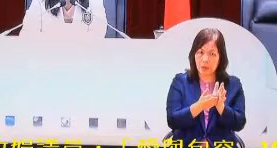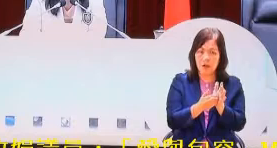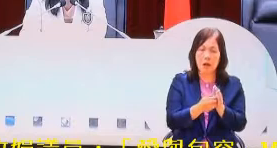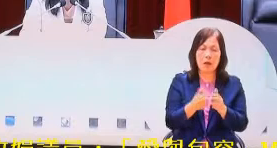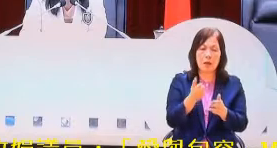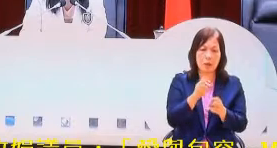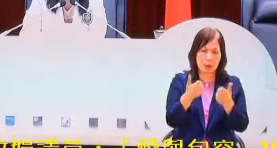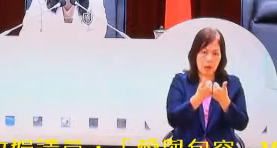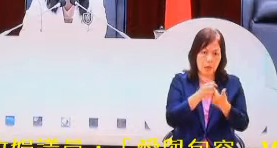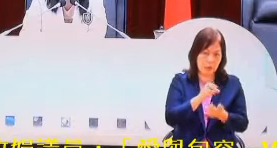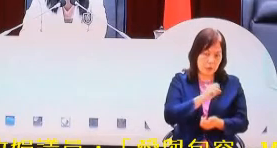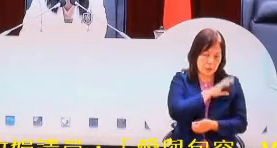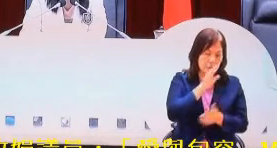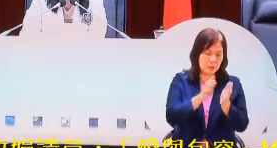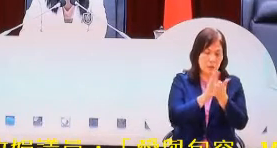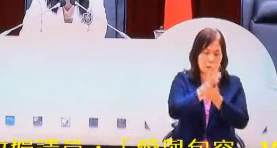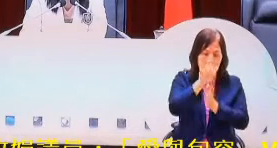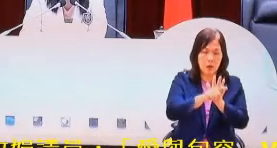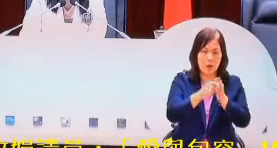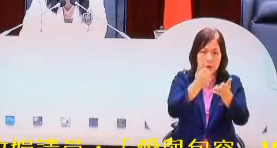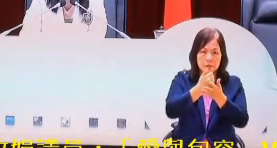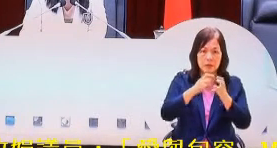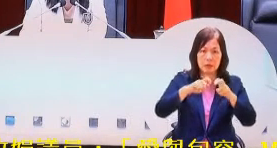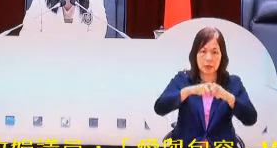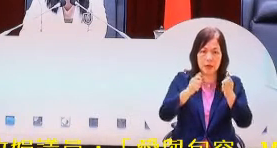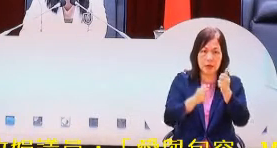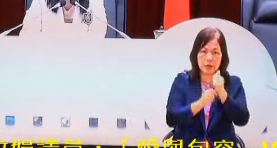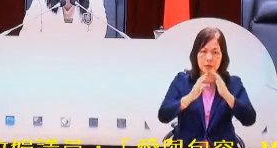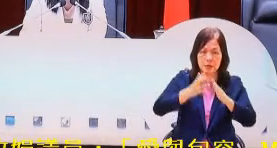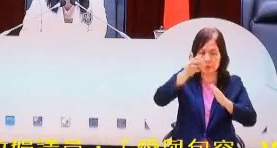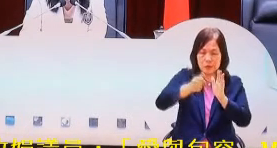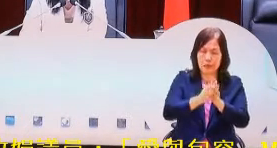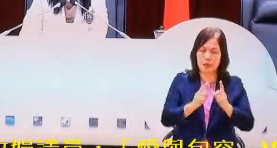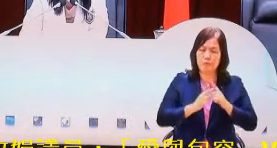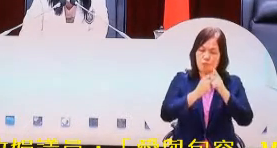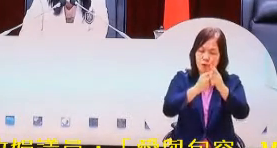们那个李副市长哦亲自跟您答复，好不好？好，谢谢。